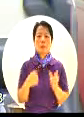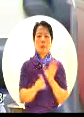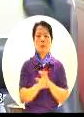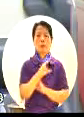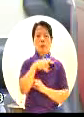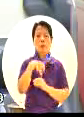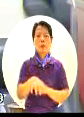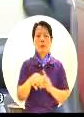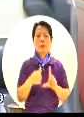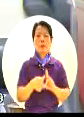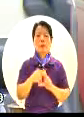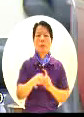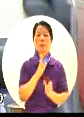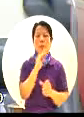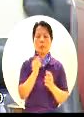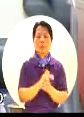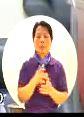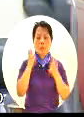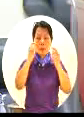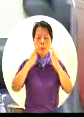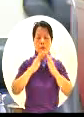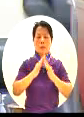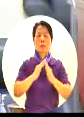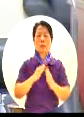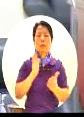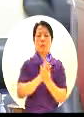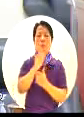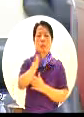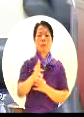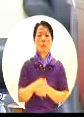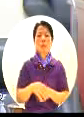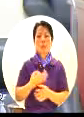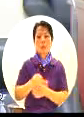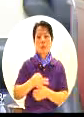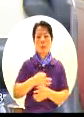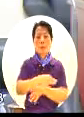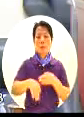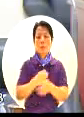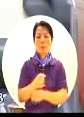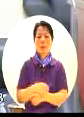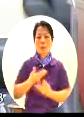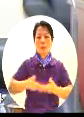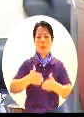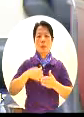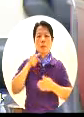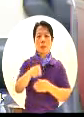市一个经济命脉哈，那我们除了高